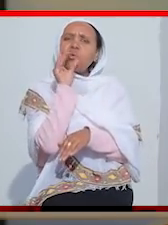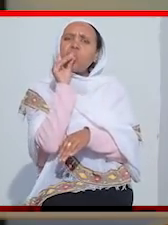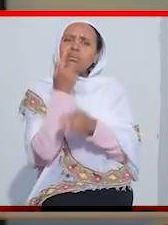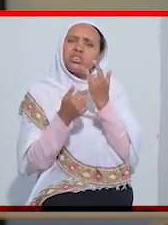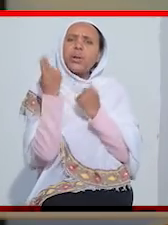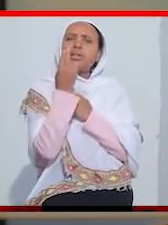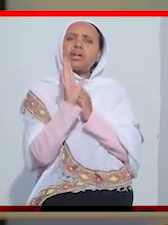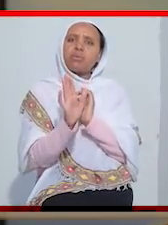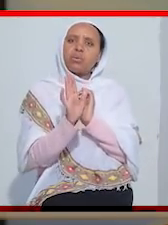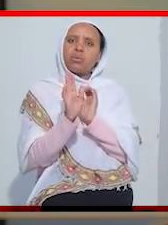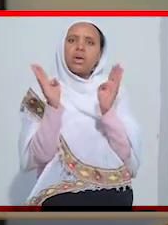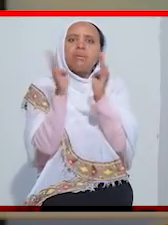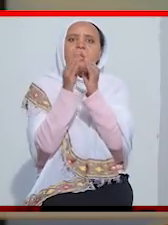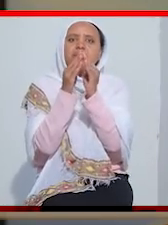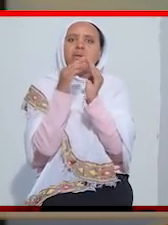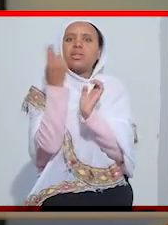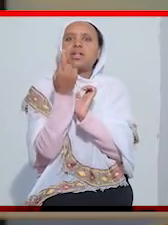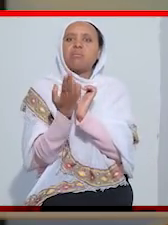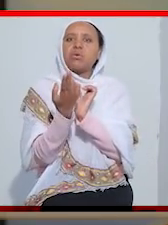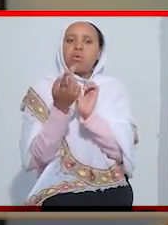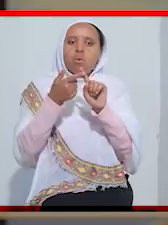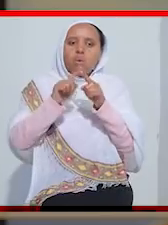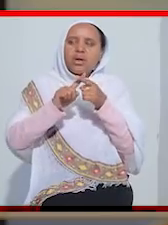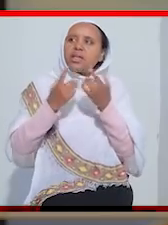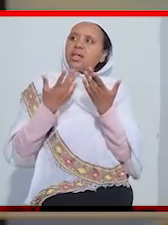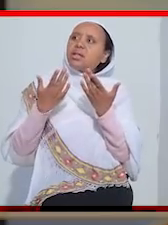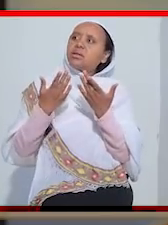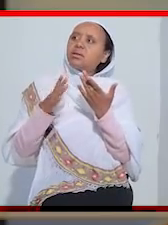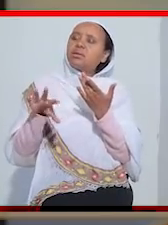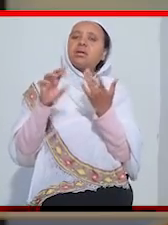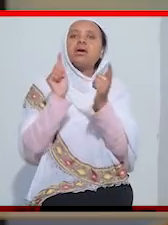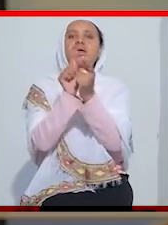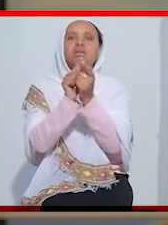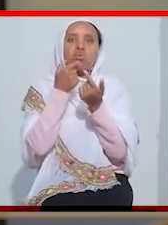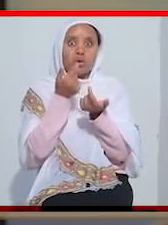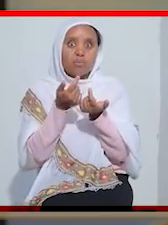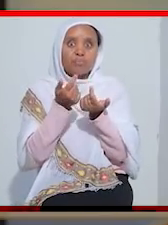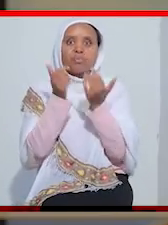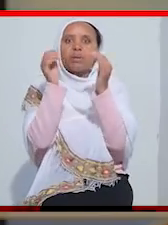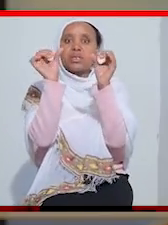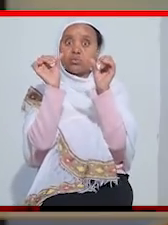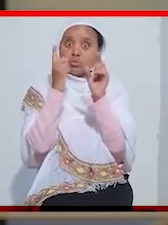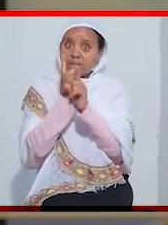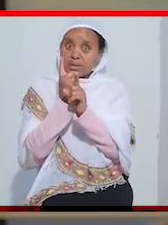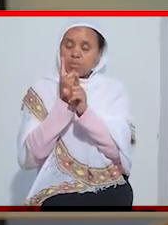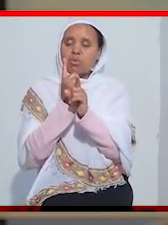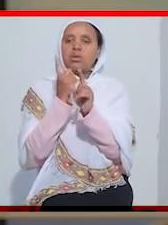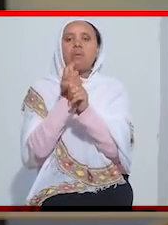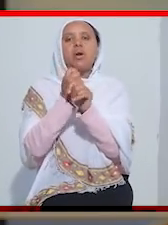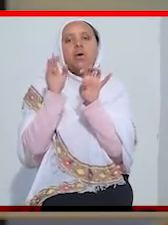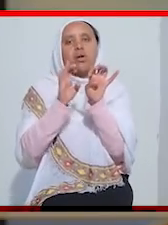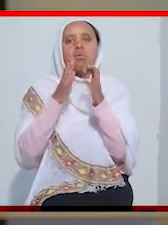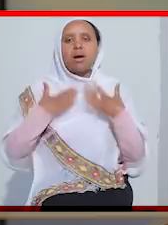ሰዓት እንኳን ለጸሎት አልተጠቀምነውም። ለወሬ ነው የተጠቀምነው፣ ለመሰብሰብ ነው የተጠቀምነው፣ ጓደኛ የት ላግኝ ለማለት ነው የተጠቀመው። በዚሁ ልክ